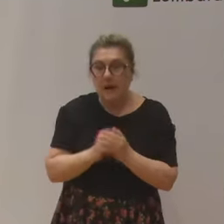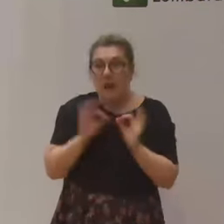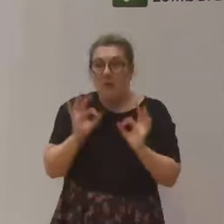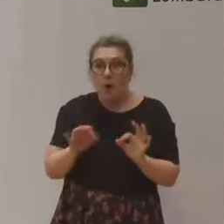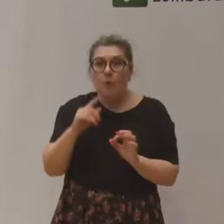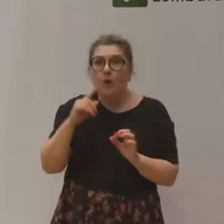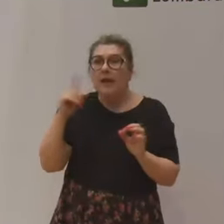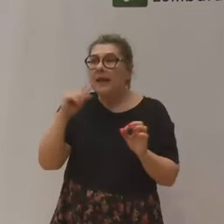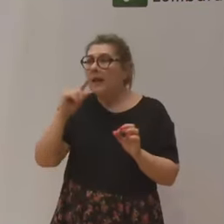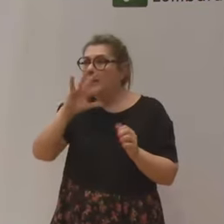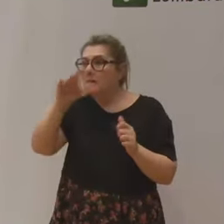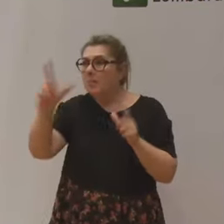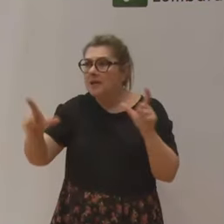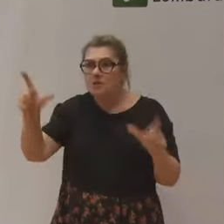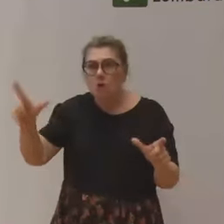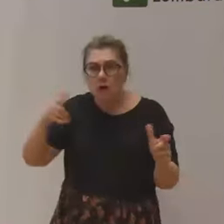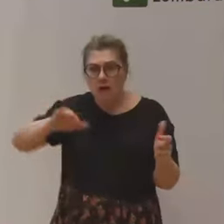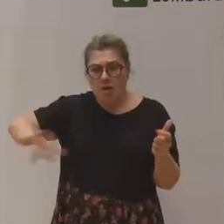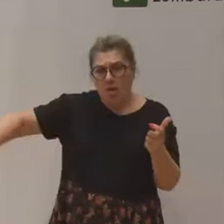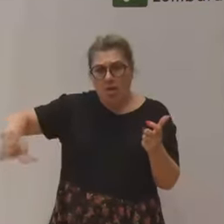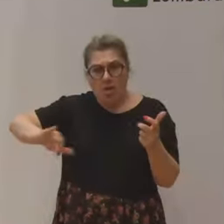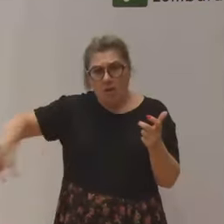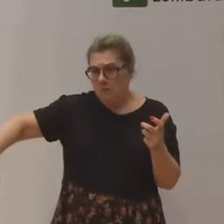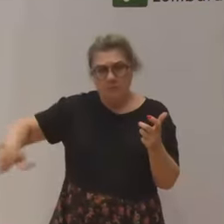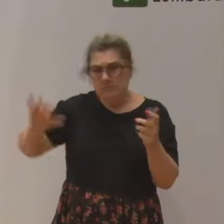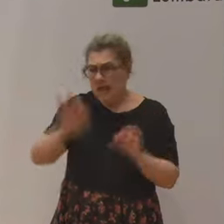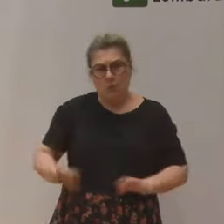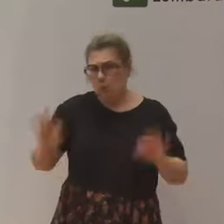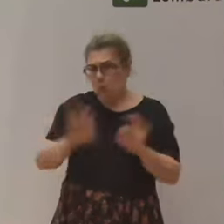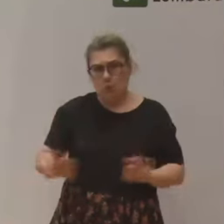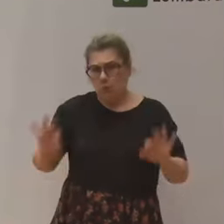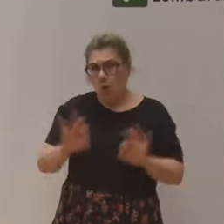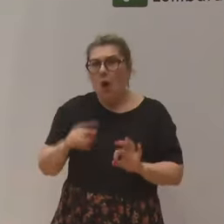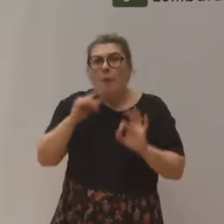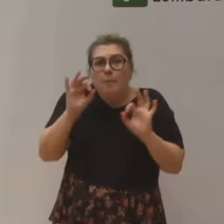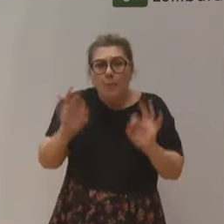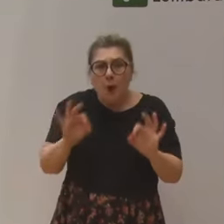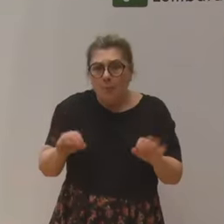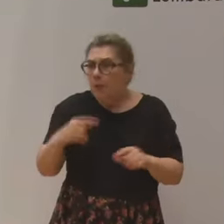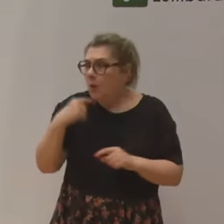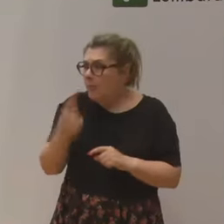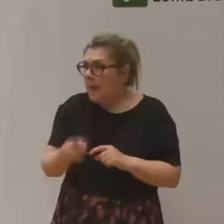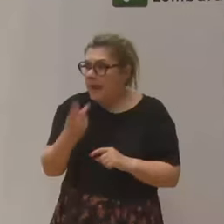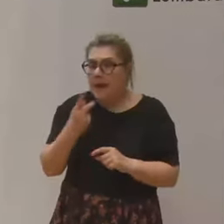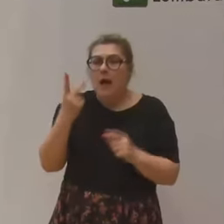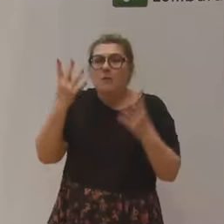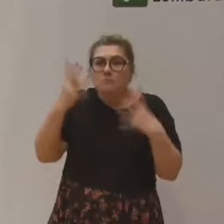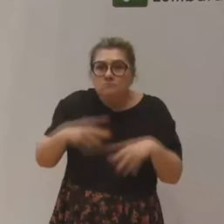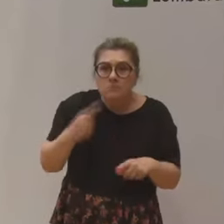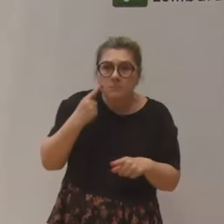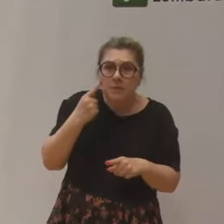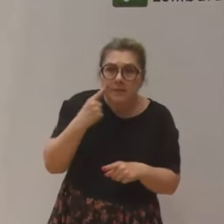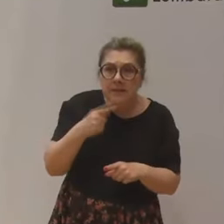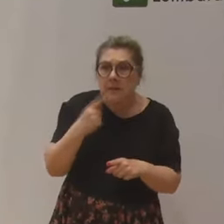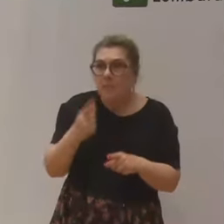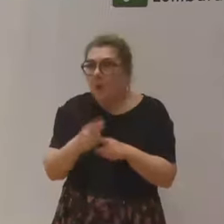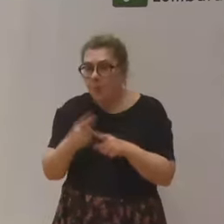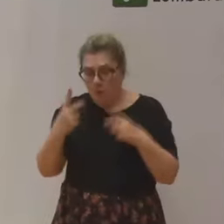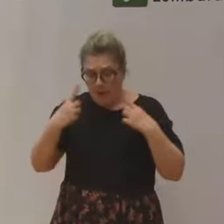che nessuno possa essere, diciamo, escluso anche proprio in funzione dei propri